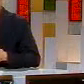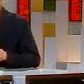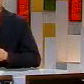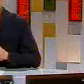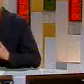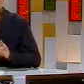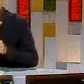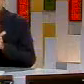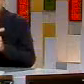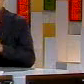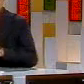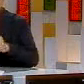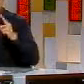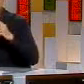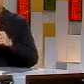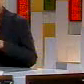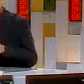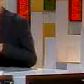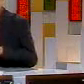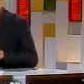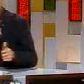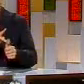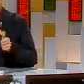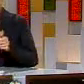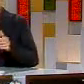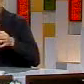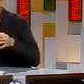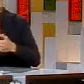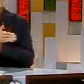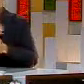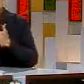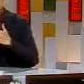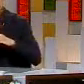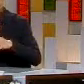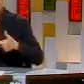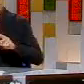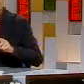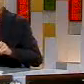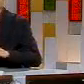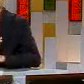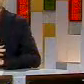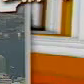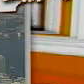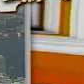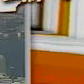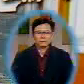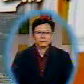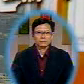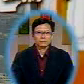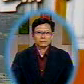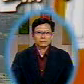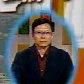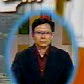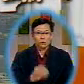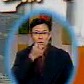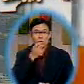咗一個既可以協助聽障人士就業，又可以善用關愛基金嘅多贏方案。 香